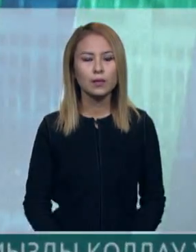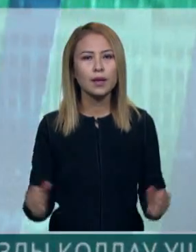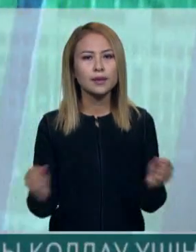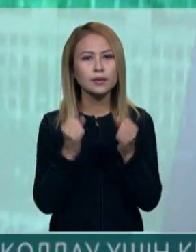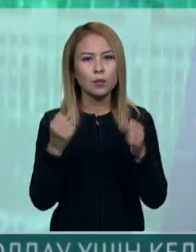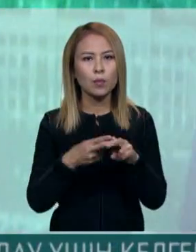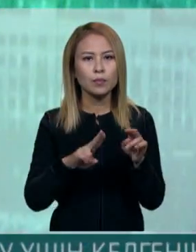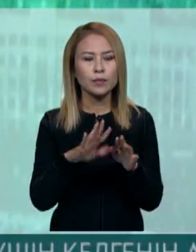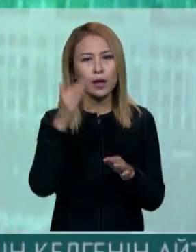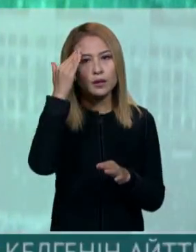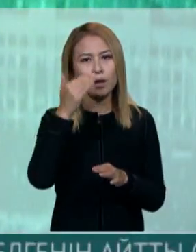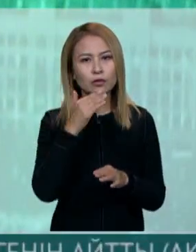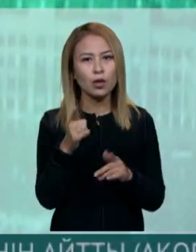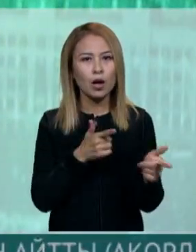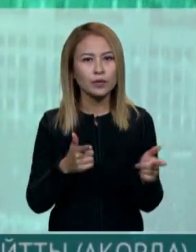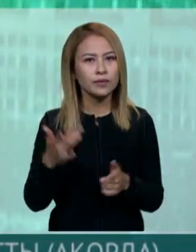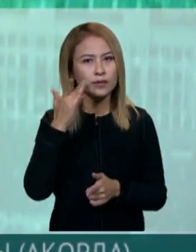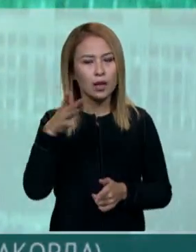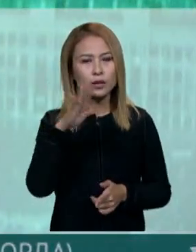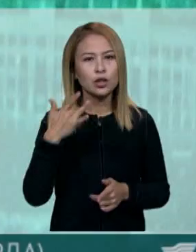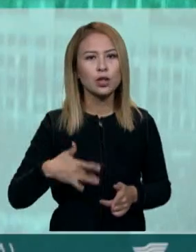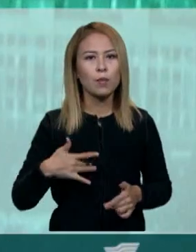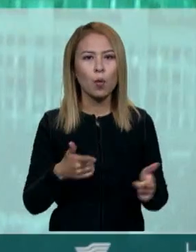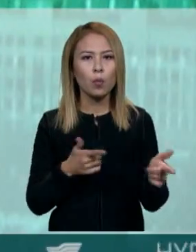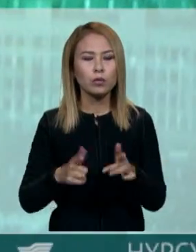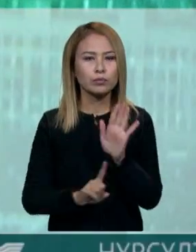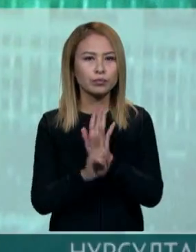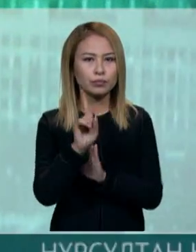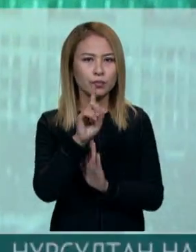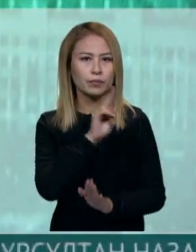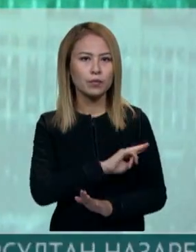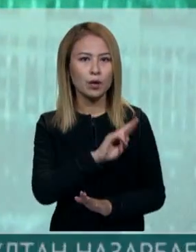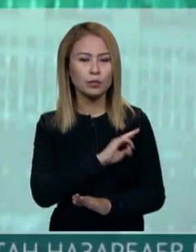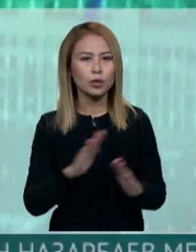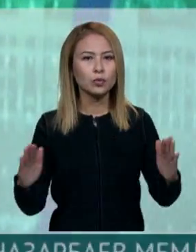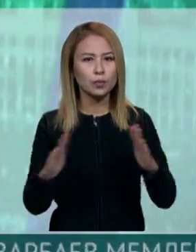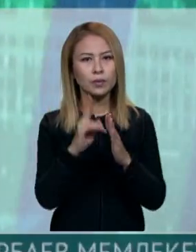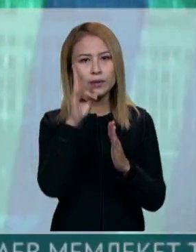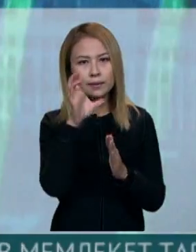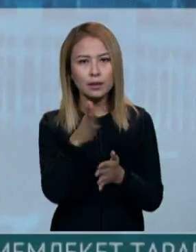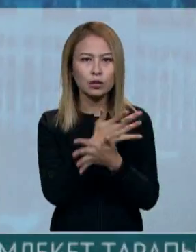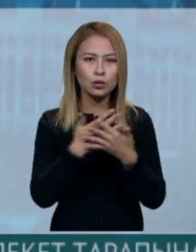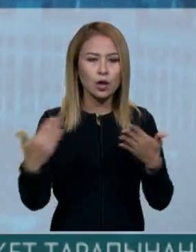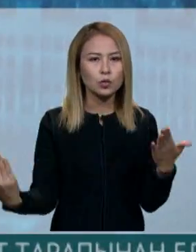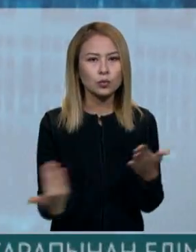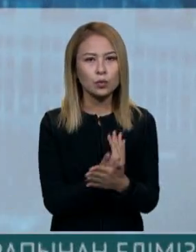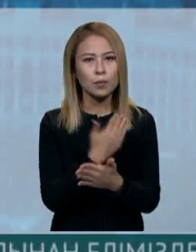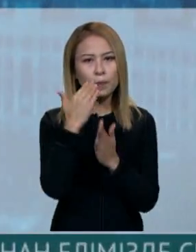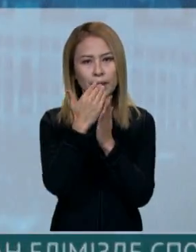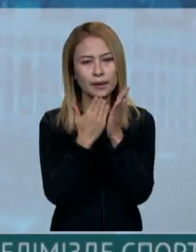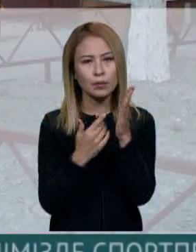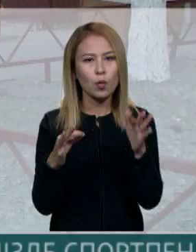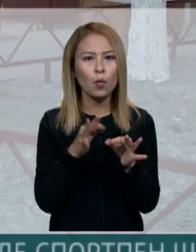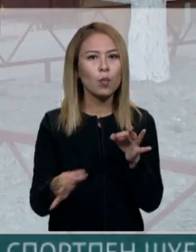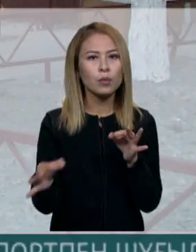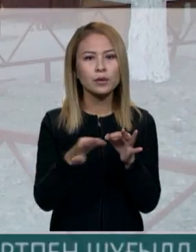Қыстың қамын жаздойла демекші. Жамбыл облысында қысқа дайындық жұмыстары басталып кетті. Тұрғын үй коммуналдық шаруашылығын жаңғырту бағдарламасы бойынша